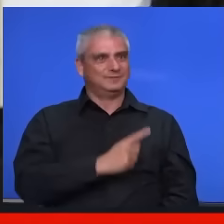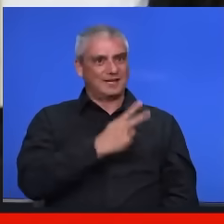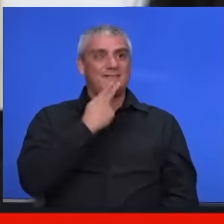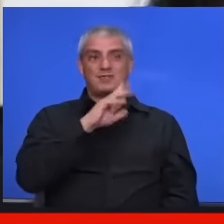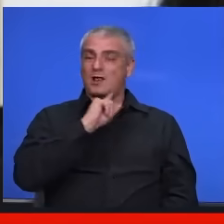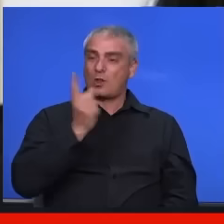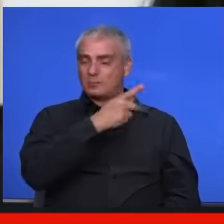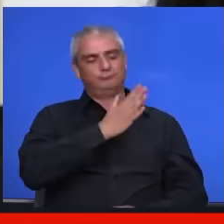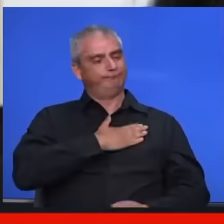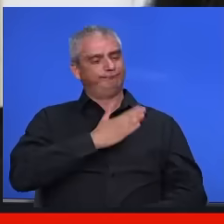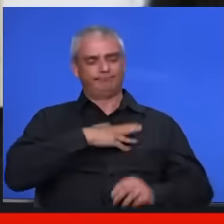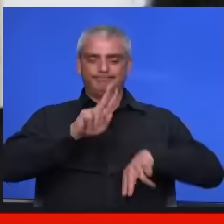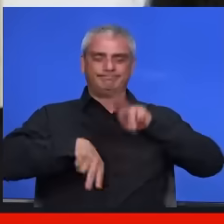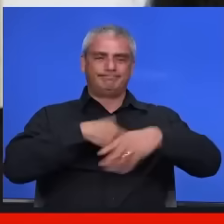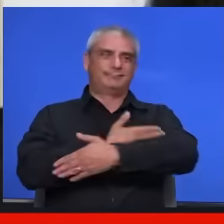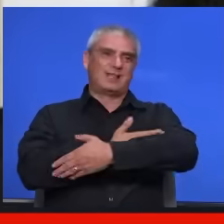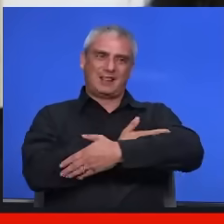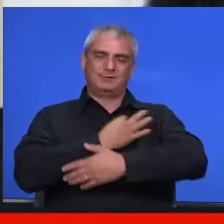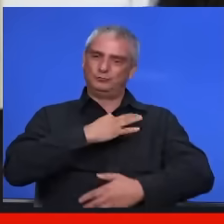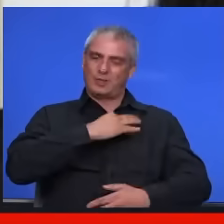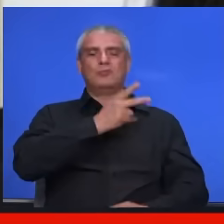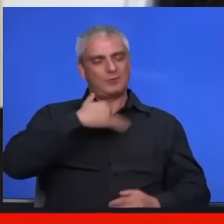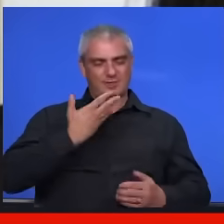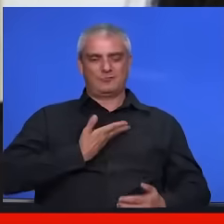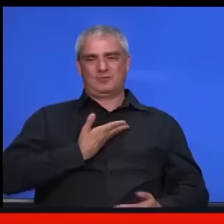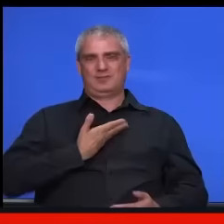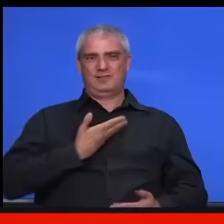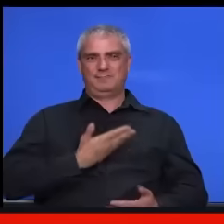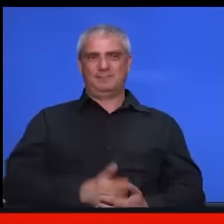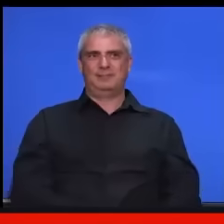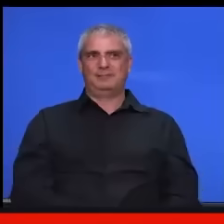לכולנו שבייביסיטר לילדים שלנו יהיה לנו.